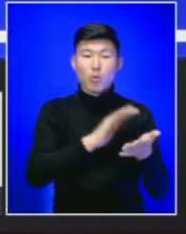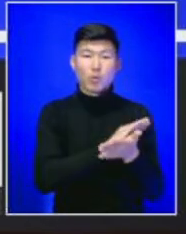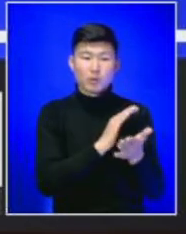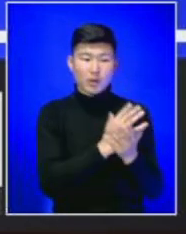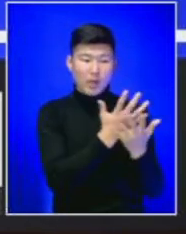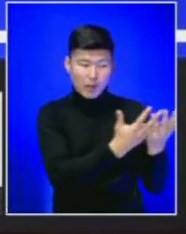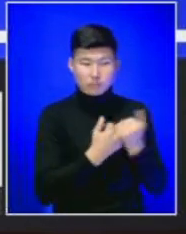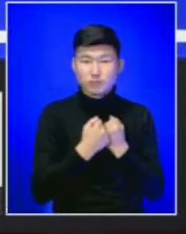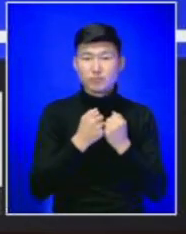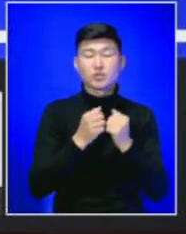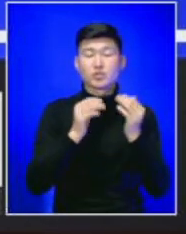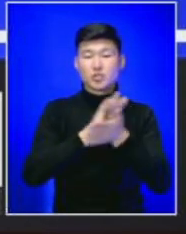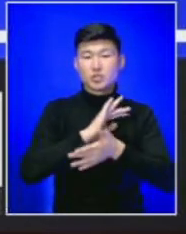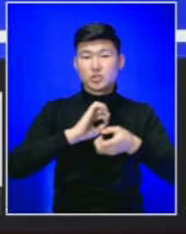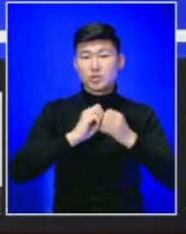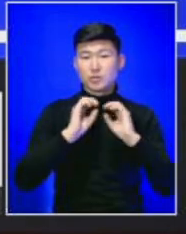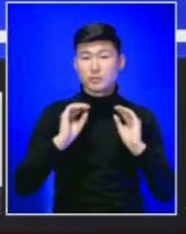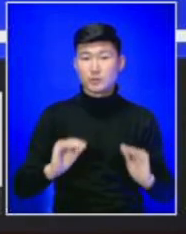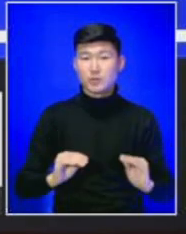авна.